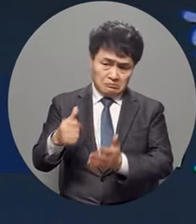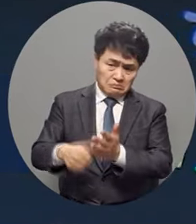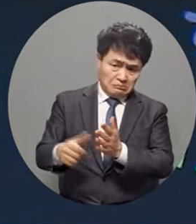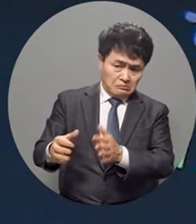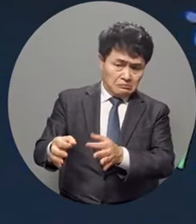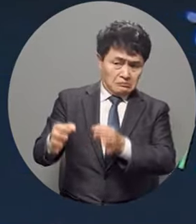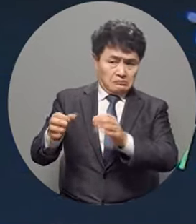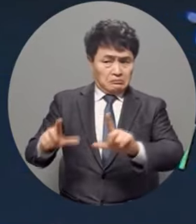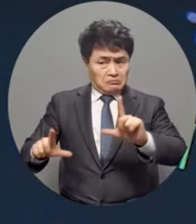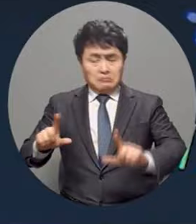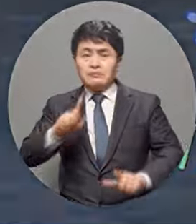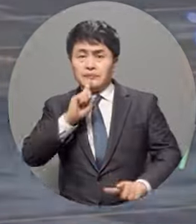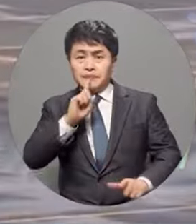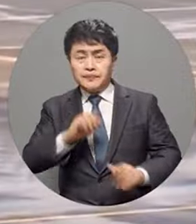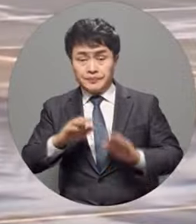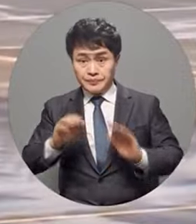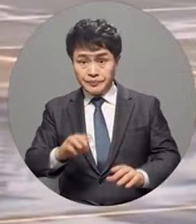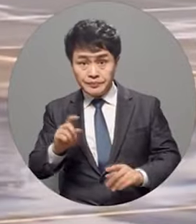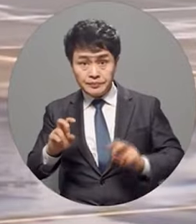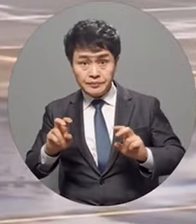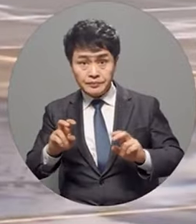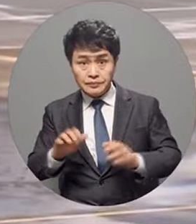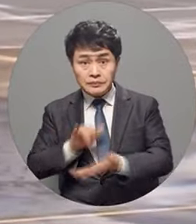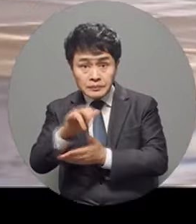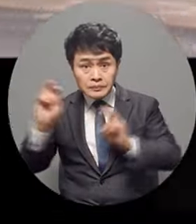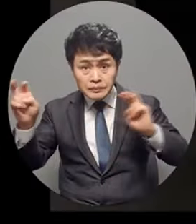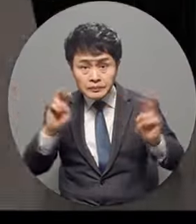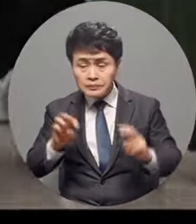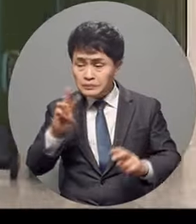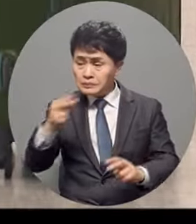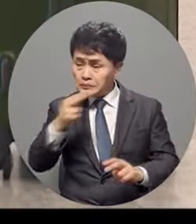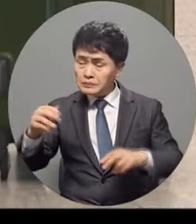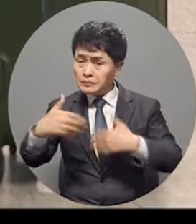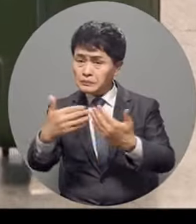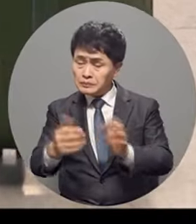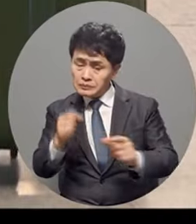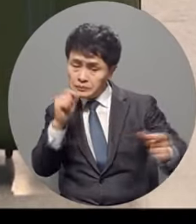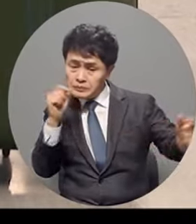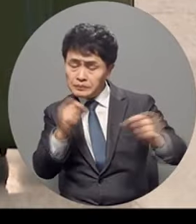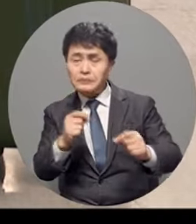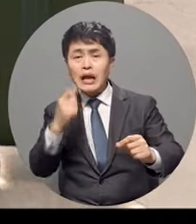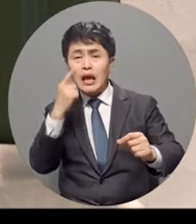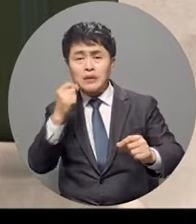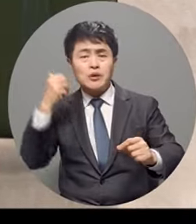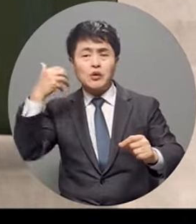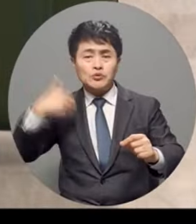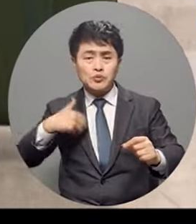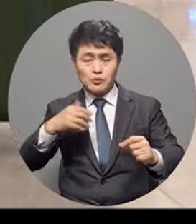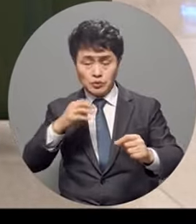거고요. 항공사들은 환율 영향이 덜하고 일정이 짧은 일본과 중국,